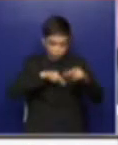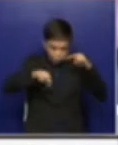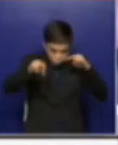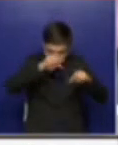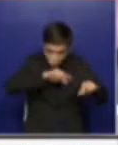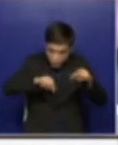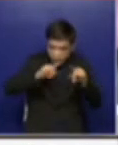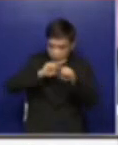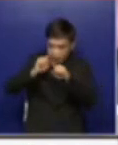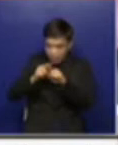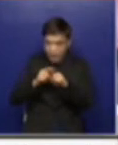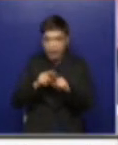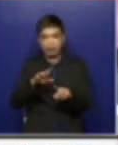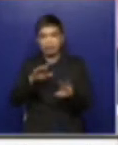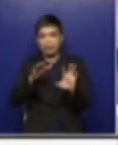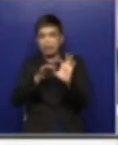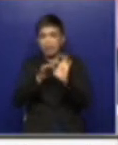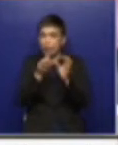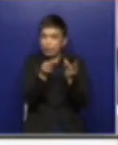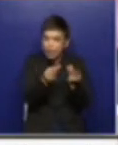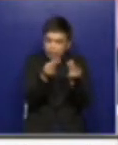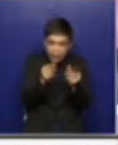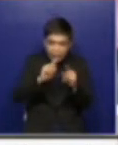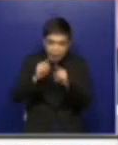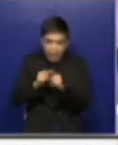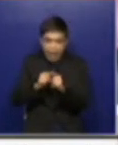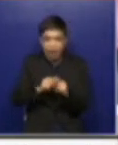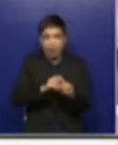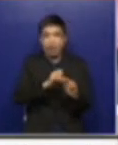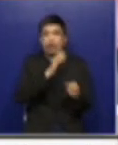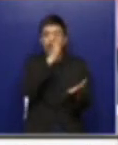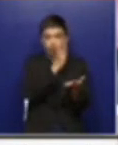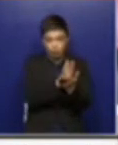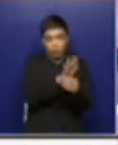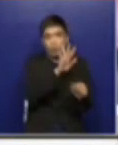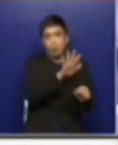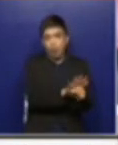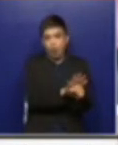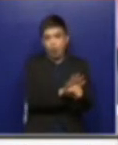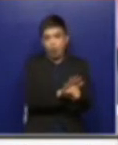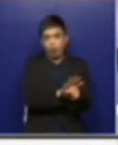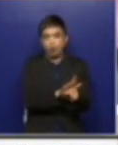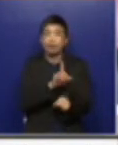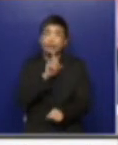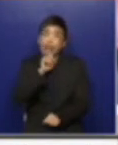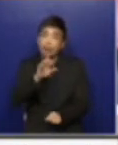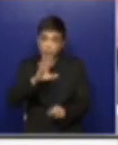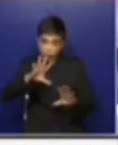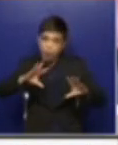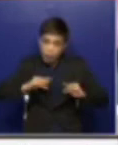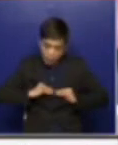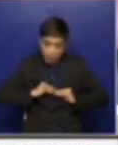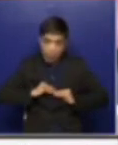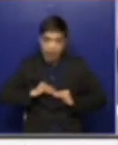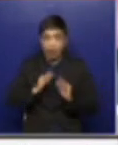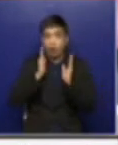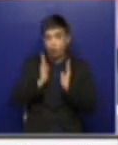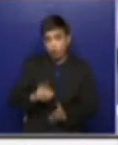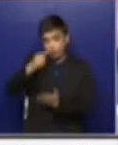ซะทียอมรับความเป็นคนไทยในแผ่นดินไทยไหมถ้ายอมรับต้องเปลี่ยนความคิด